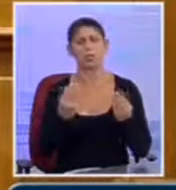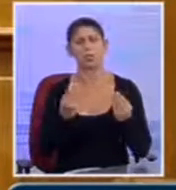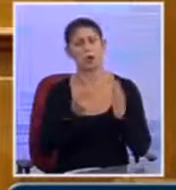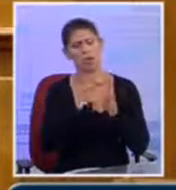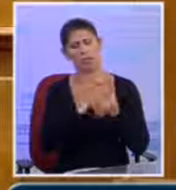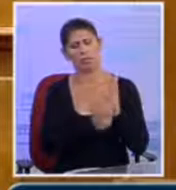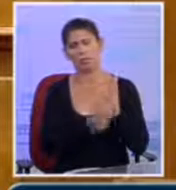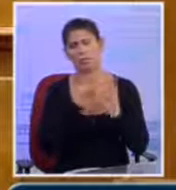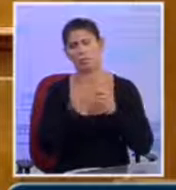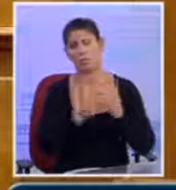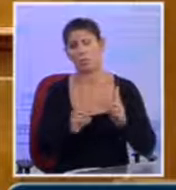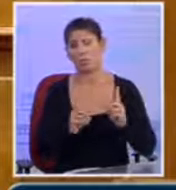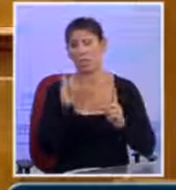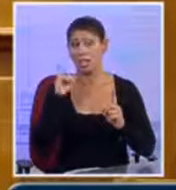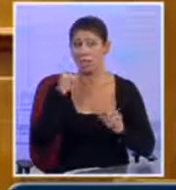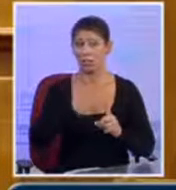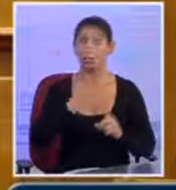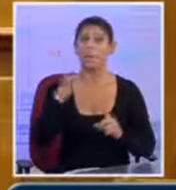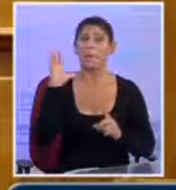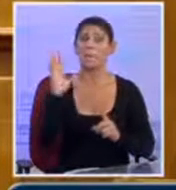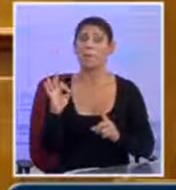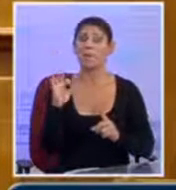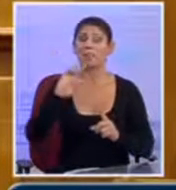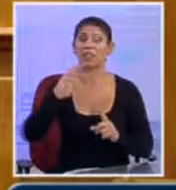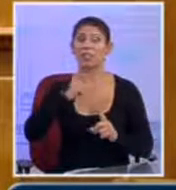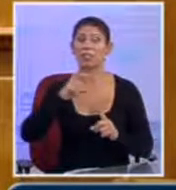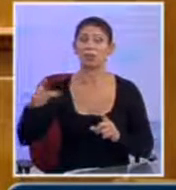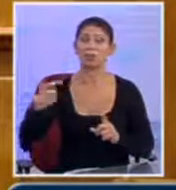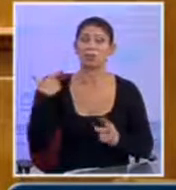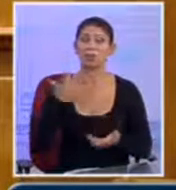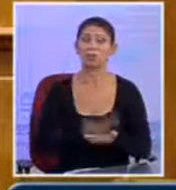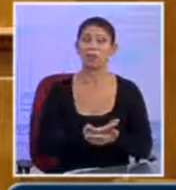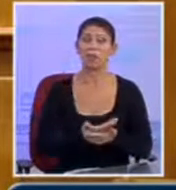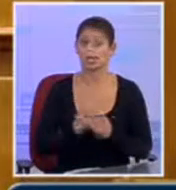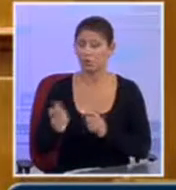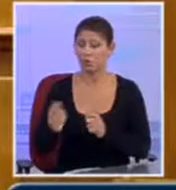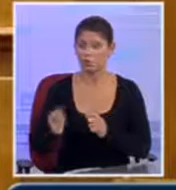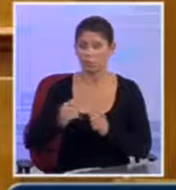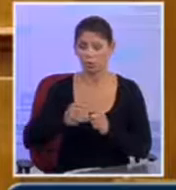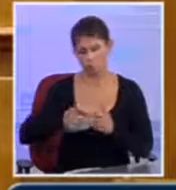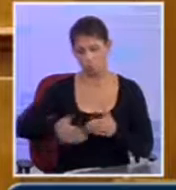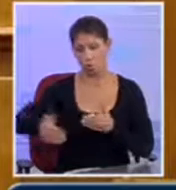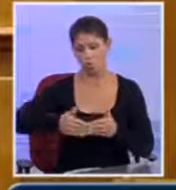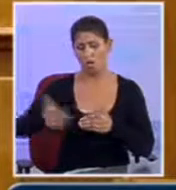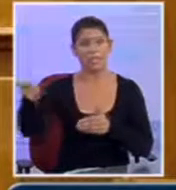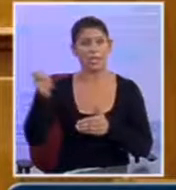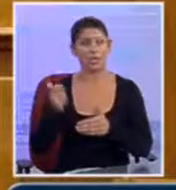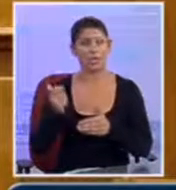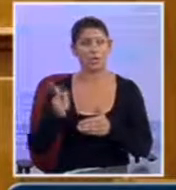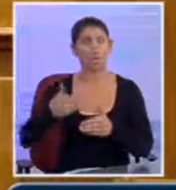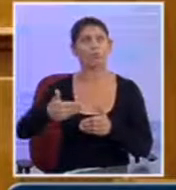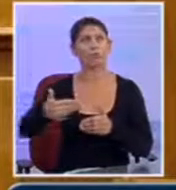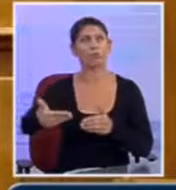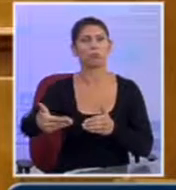συμφωνίας, είναι ότι τα 50 δις που καλείται η χώρα να ξεπληρώσει ως βραχυχρόνιο δανεισμό τα